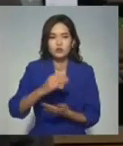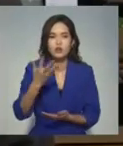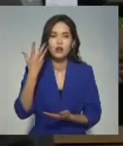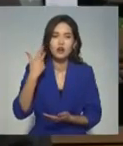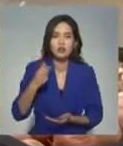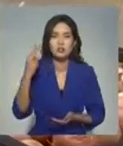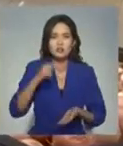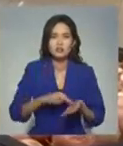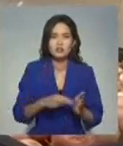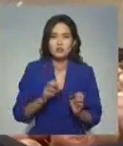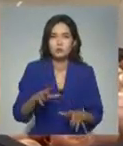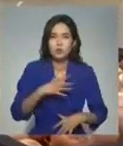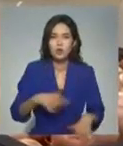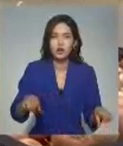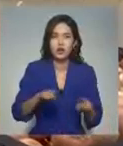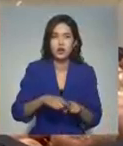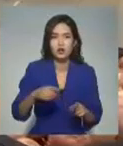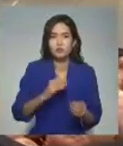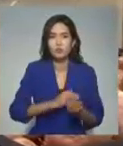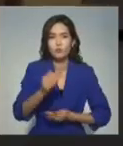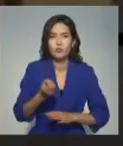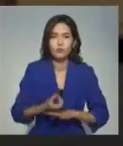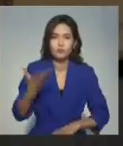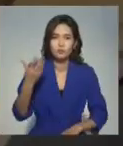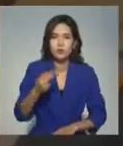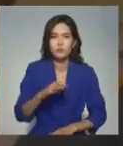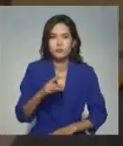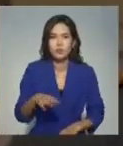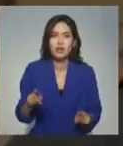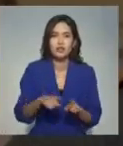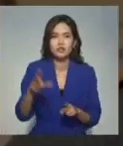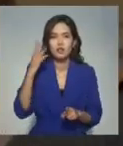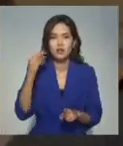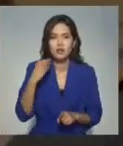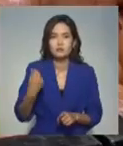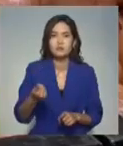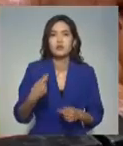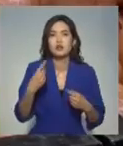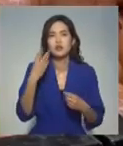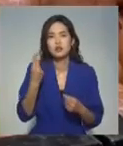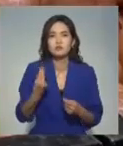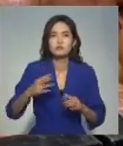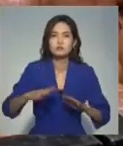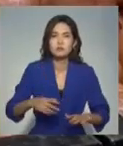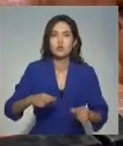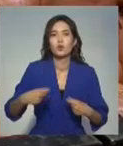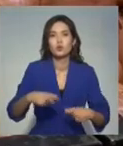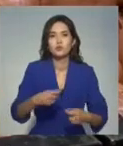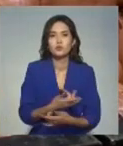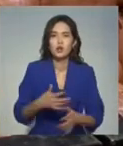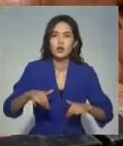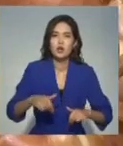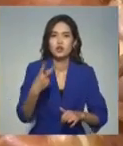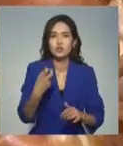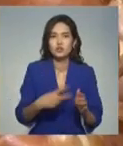теңге болмақ? Алайда рекордтық қымбаттау пияз бағасында. Алматылықтар қазір супермаркеттерде пиязды 329 теңгеге сатып